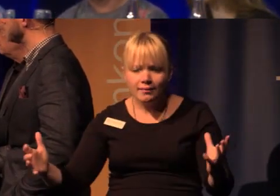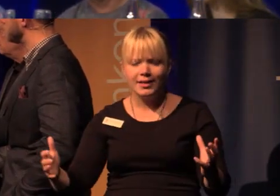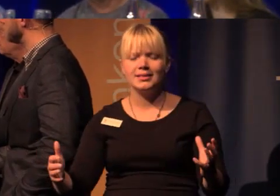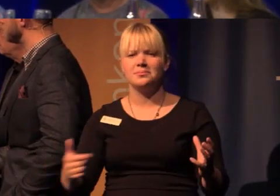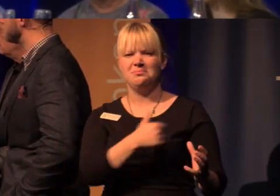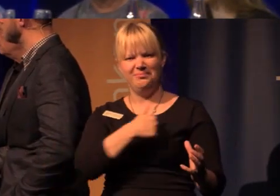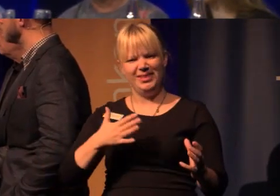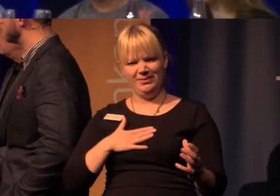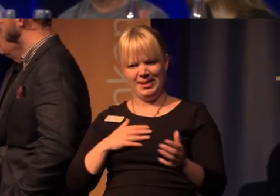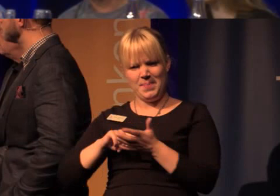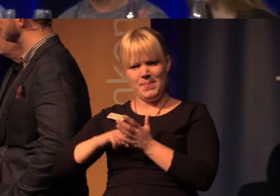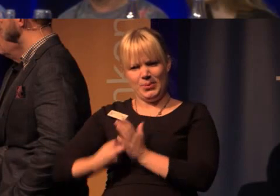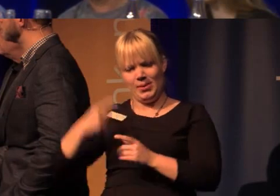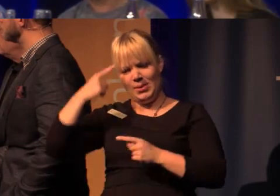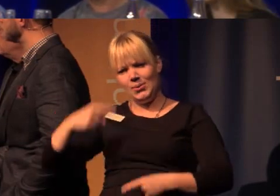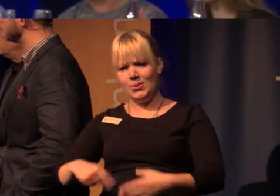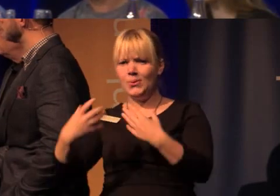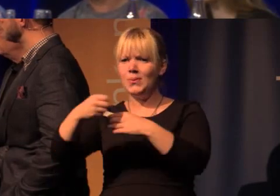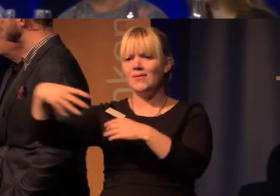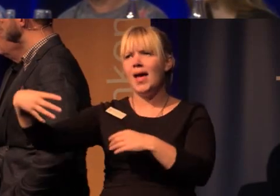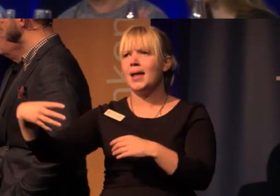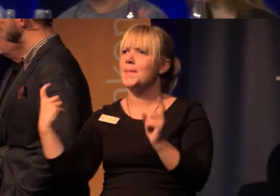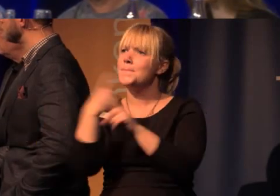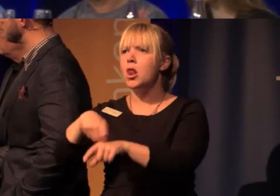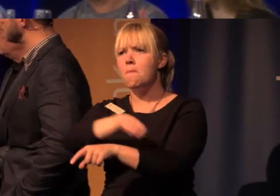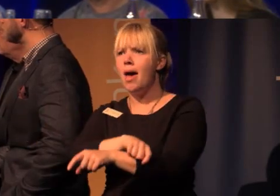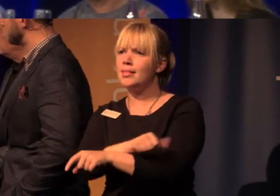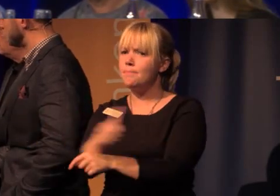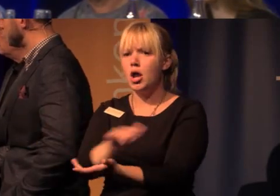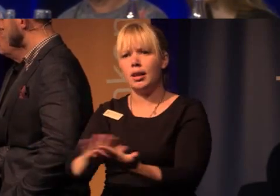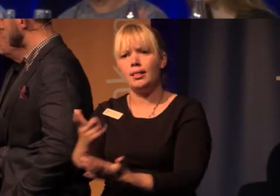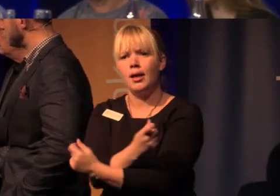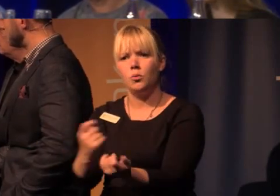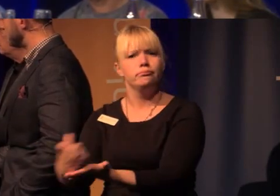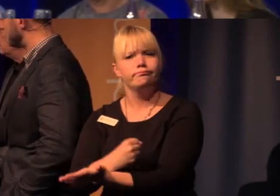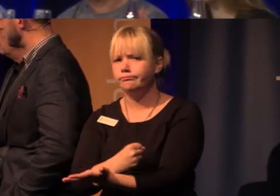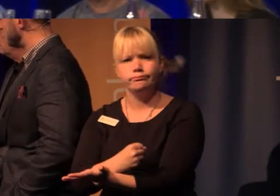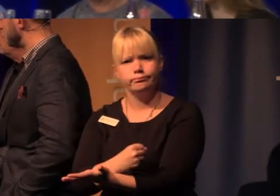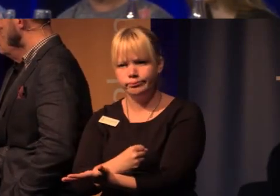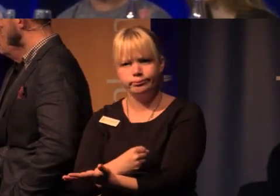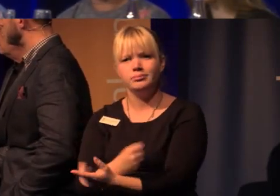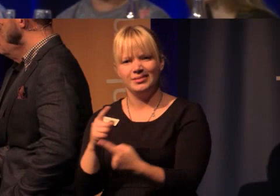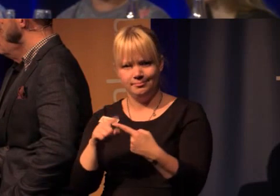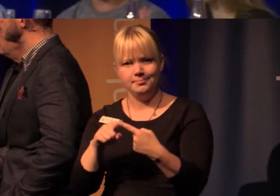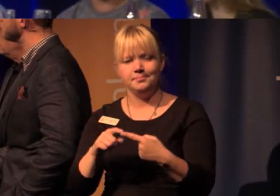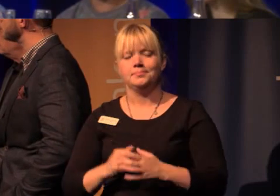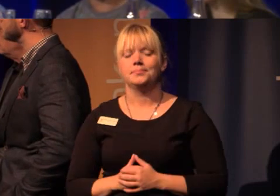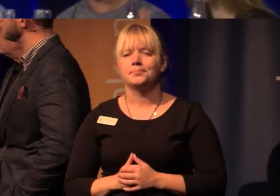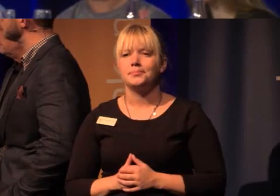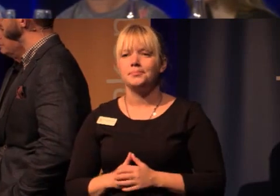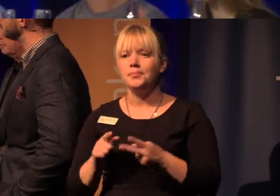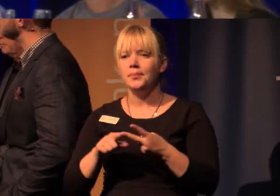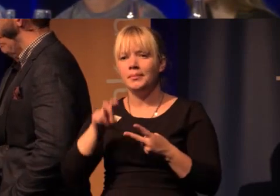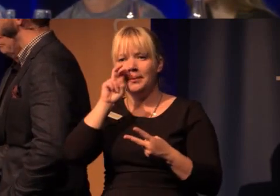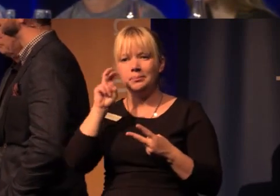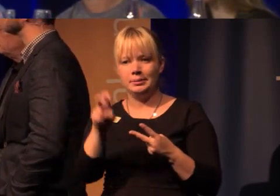att kulturen skapar ett värde som kanske inte kan mätas i ekonomiska medel alltid. Det är det ena. Det andra